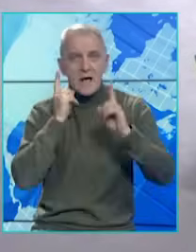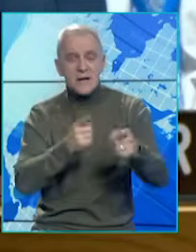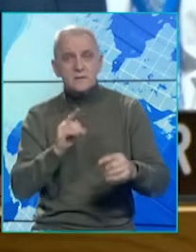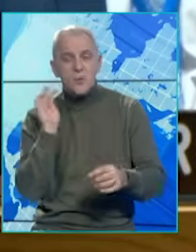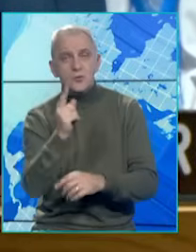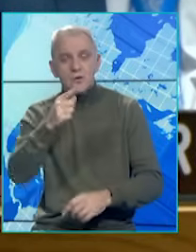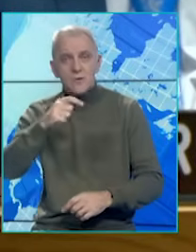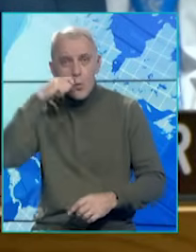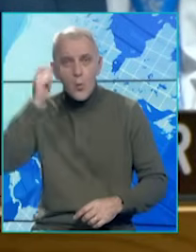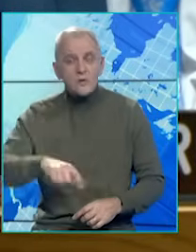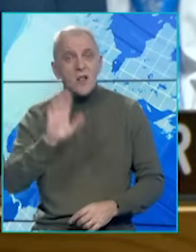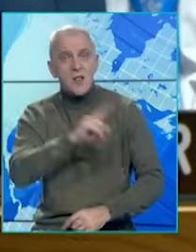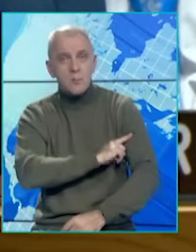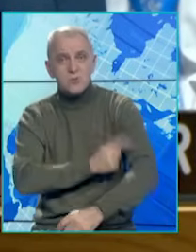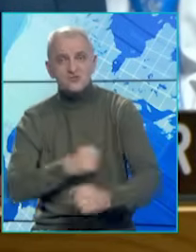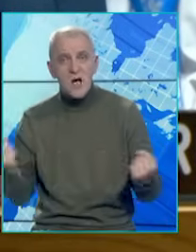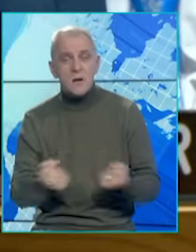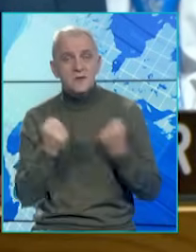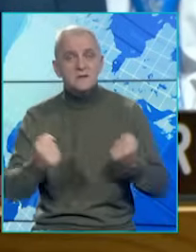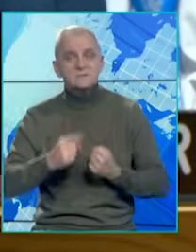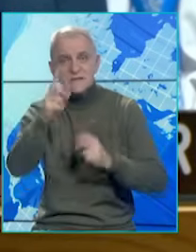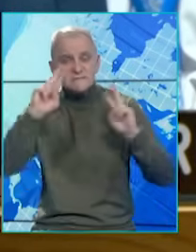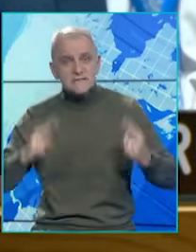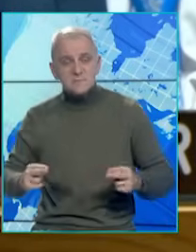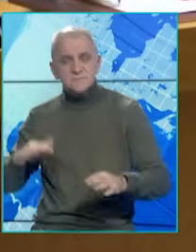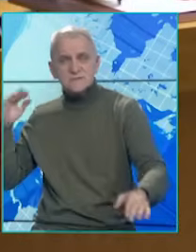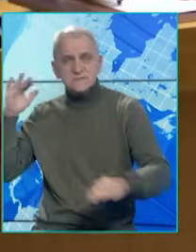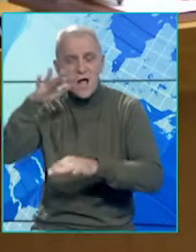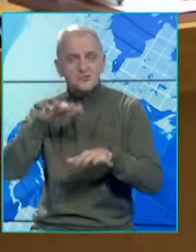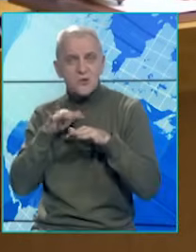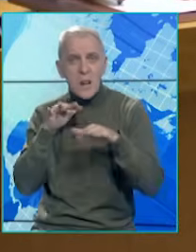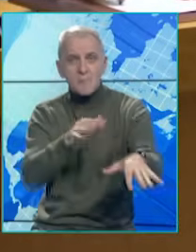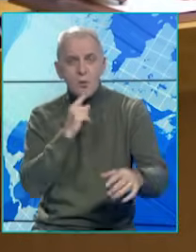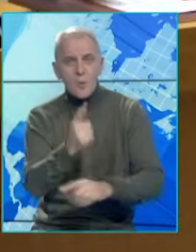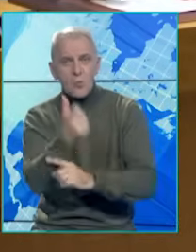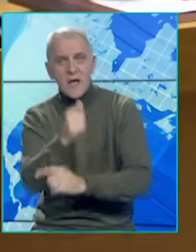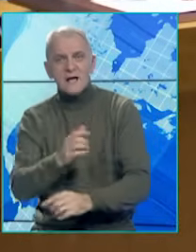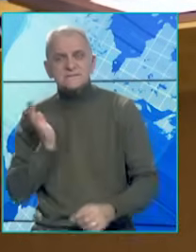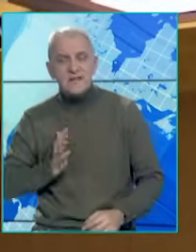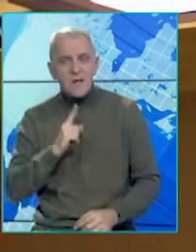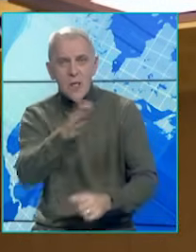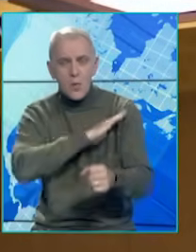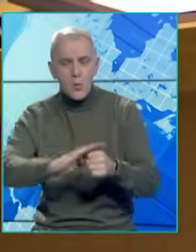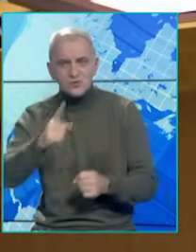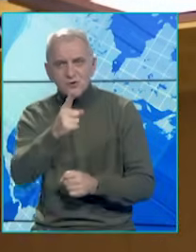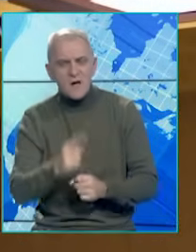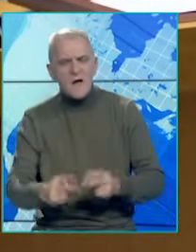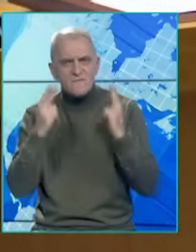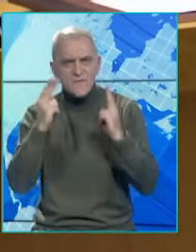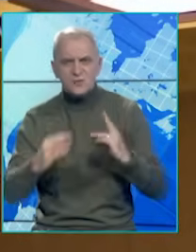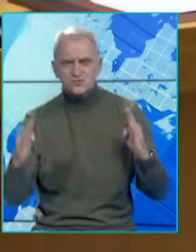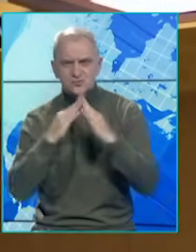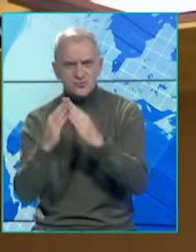protiv Ukrajine i njene pojačane kampanje sustavnih zračnih napada u kojima ubijaju civile i uništavaju ključnu